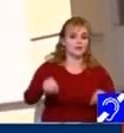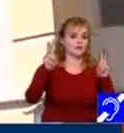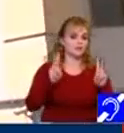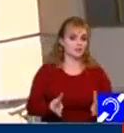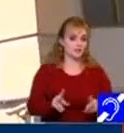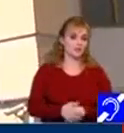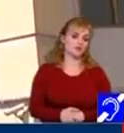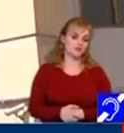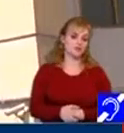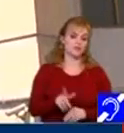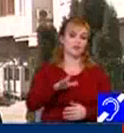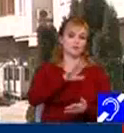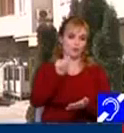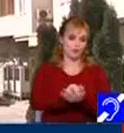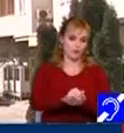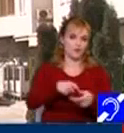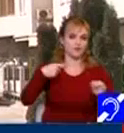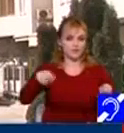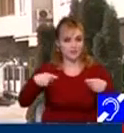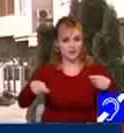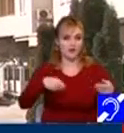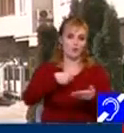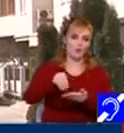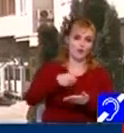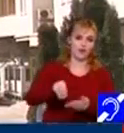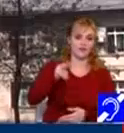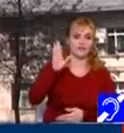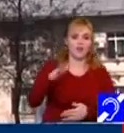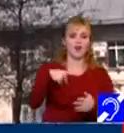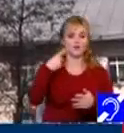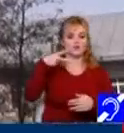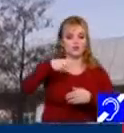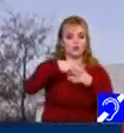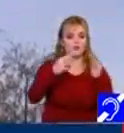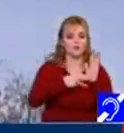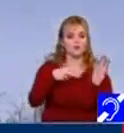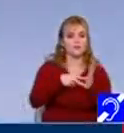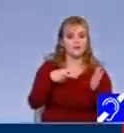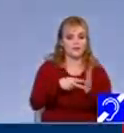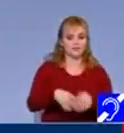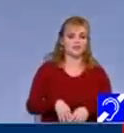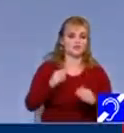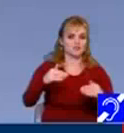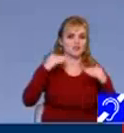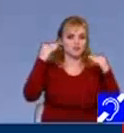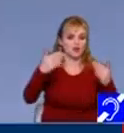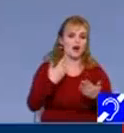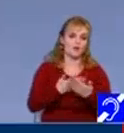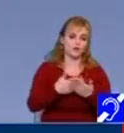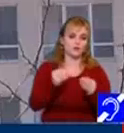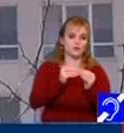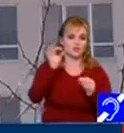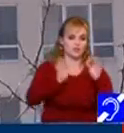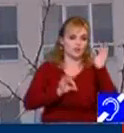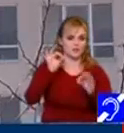Specialiștii Uniunii Agențiilor Imobiliare preconizează că în 2018 prețurile locuințelor noi varianta albă vor crește cu aproape